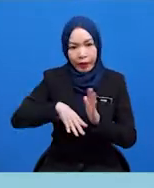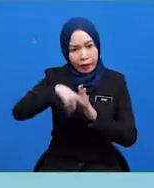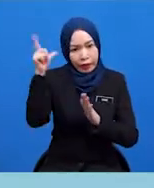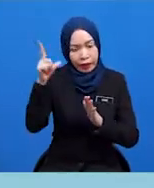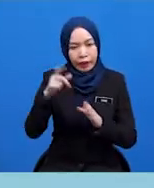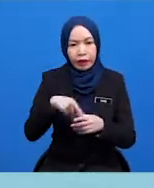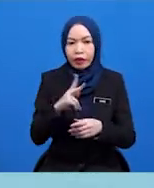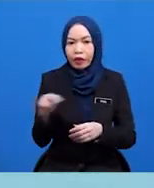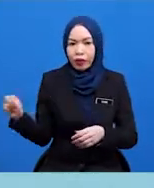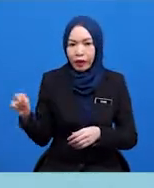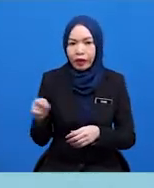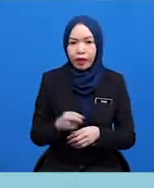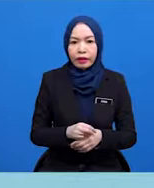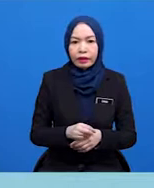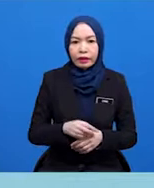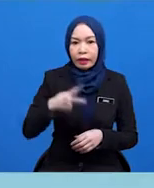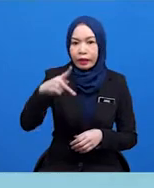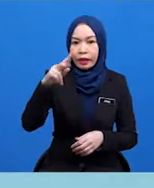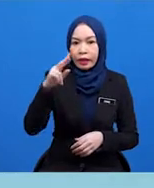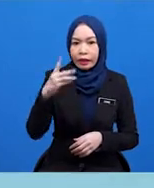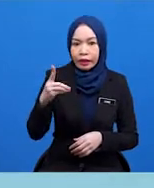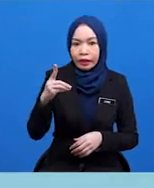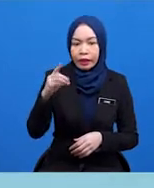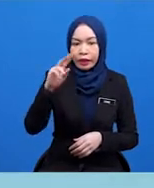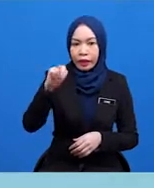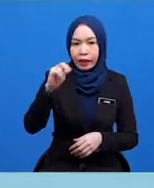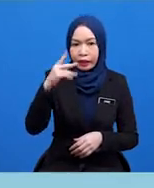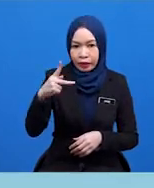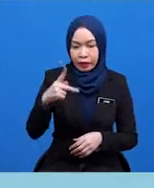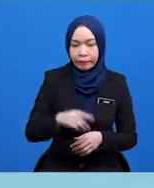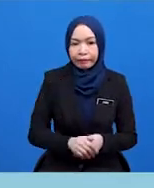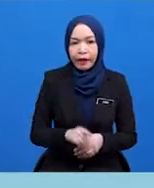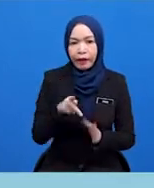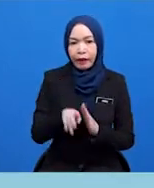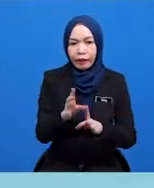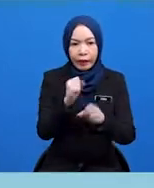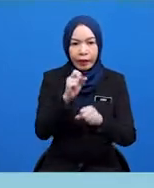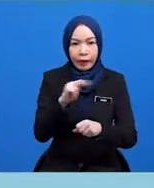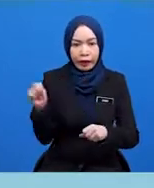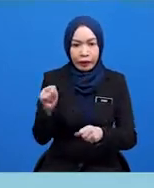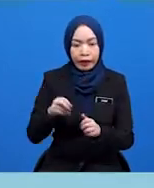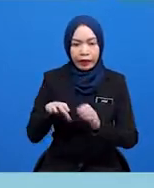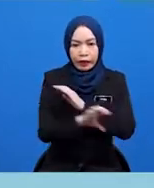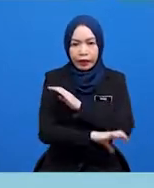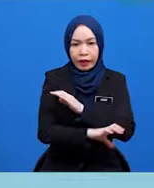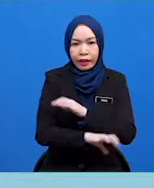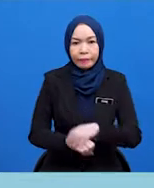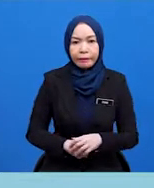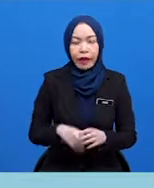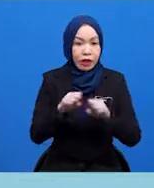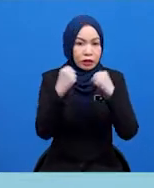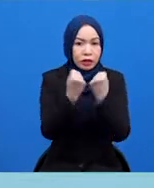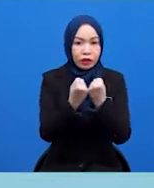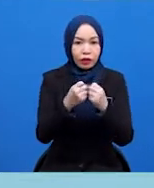kasar KDNK dan pendapatan negara. Sektor pertanian ladang dan kebun kecil